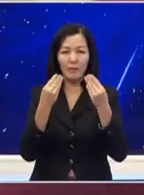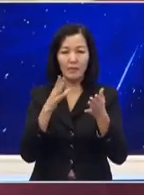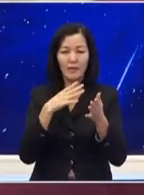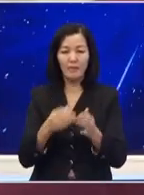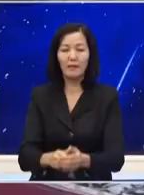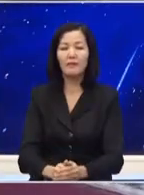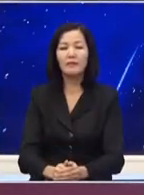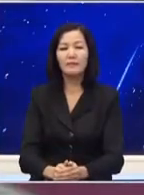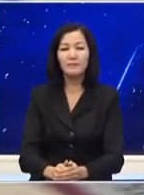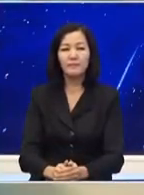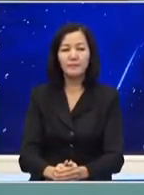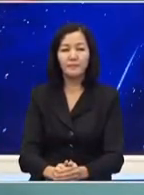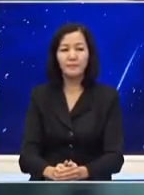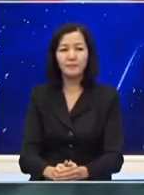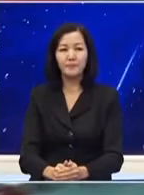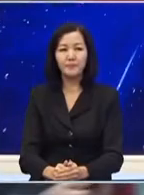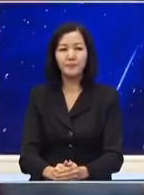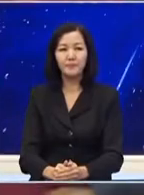призами.